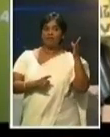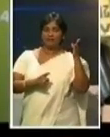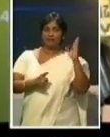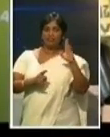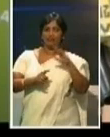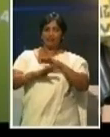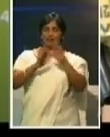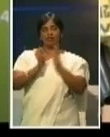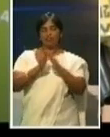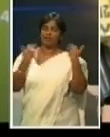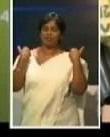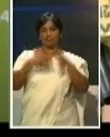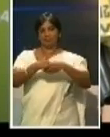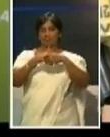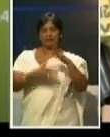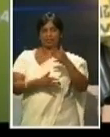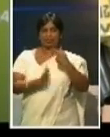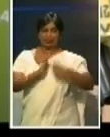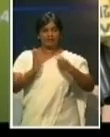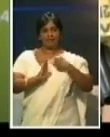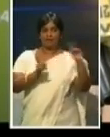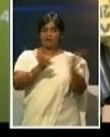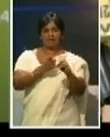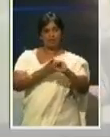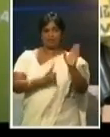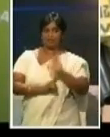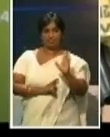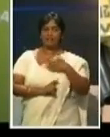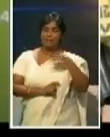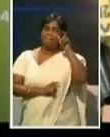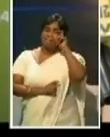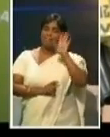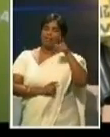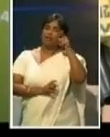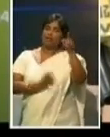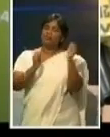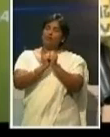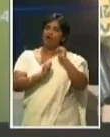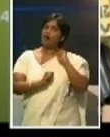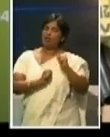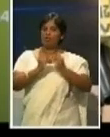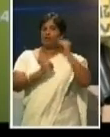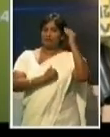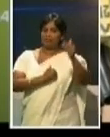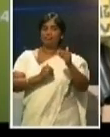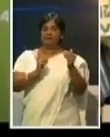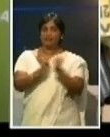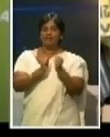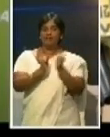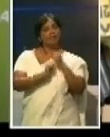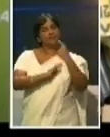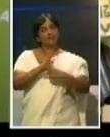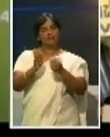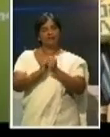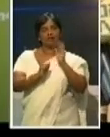මහන්සි වෙච්ච සියලු දෙනාට අපි සුබ පතනවා. අපි කුහක නැහැ, අපි රණ්ඩු වෙන්න යන්නේ නැහැ. අපි බලාගෙන ඉන්නවා ඔබතුමාලා කොයි විදිහට ඉදිරි අවුරුදු මේ